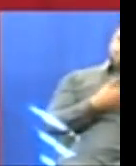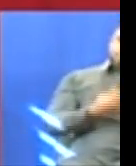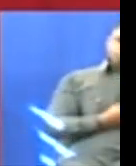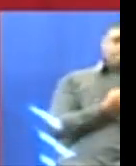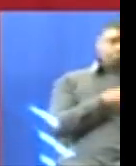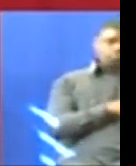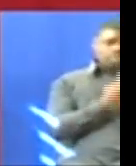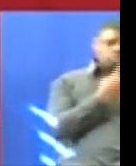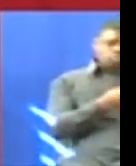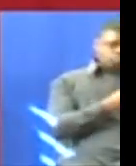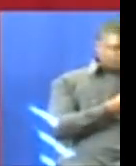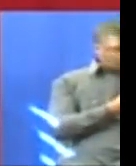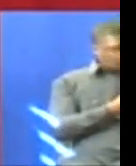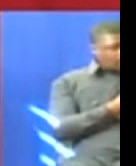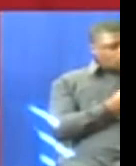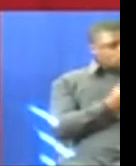moja tu la uchukuzi.